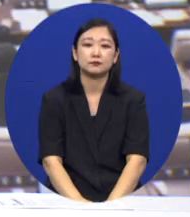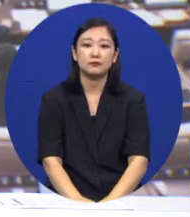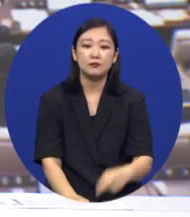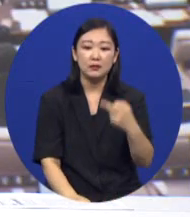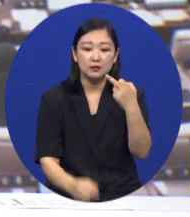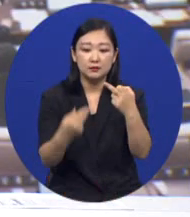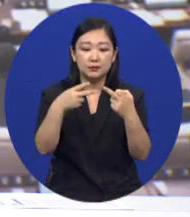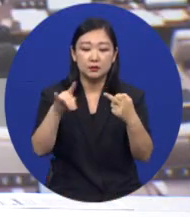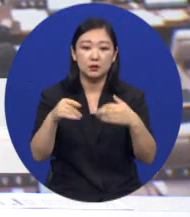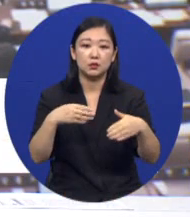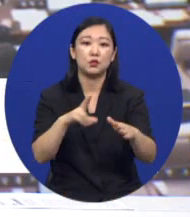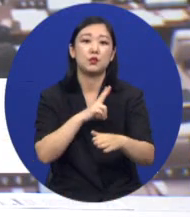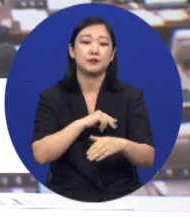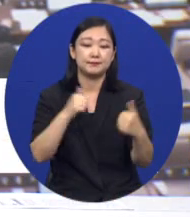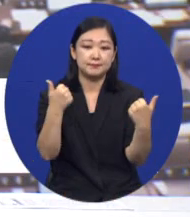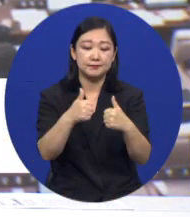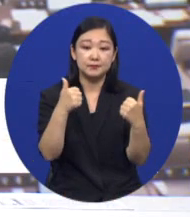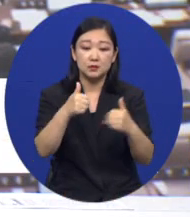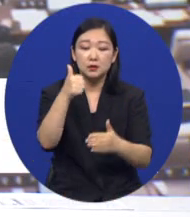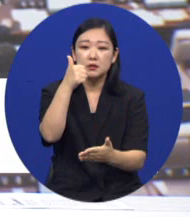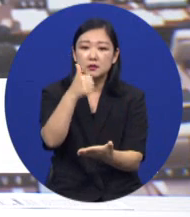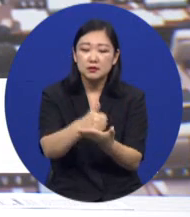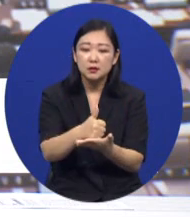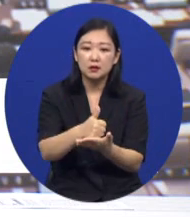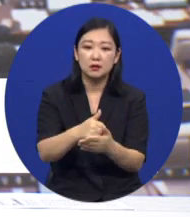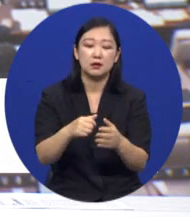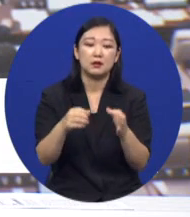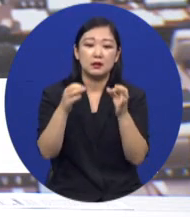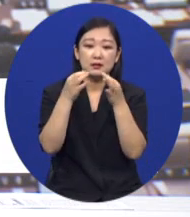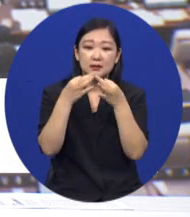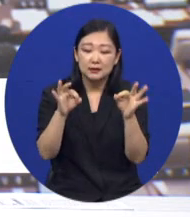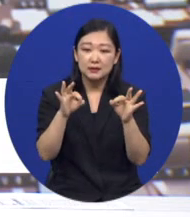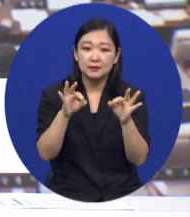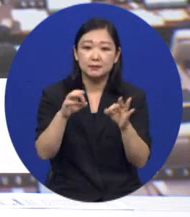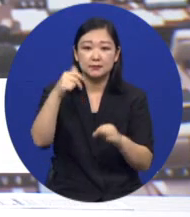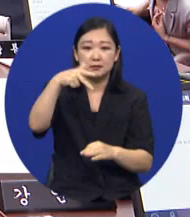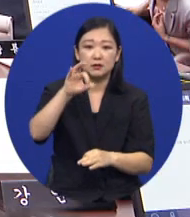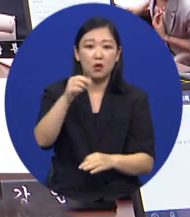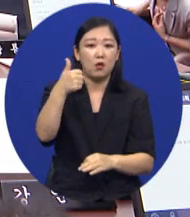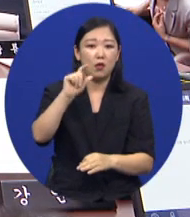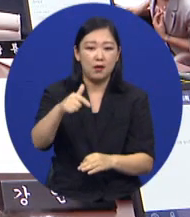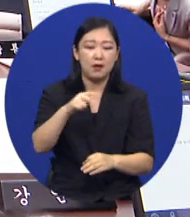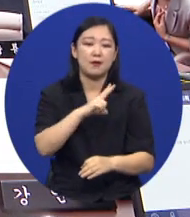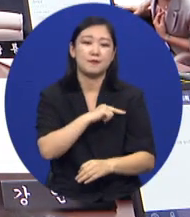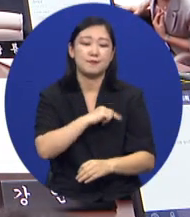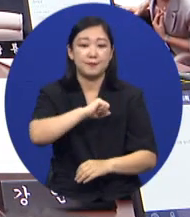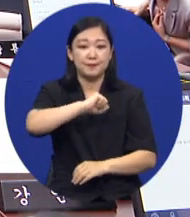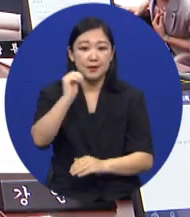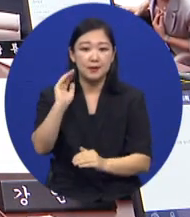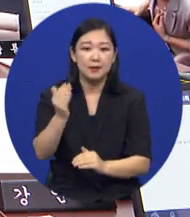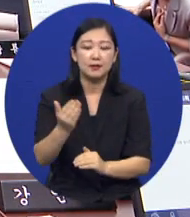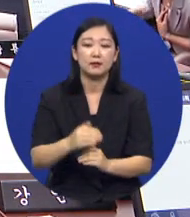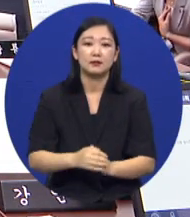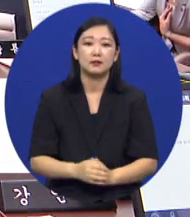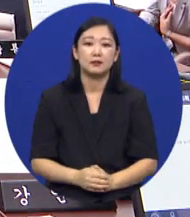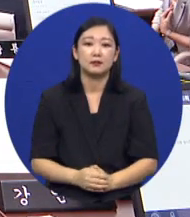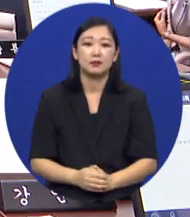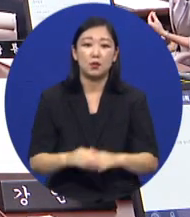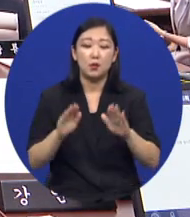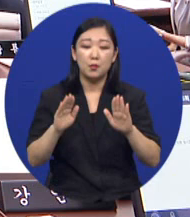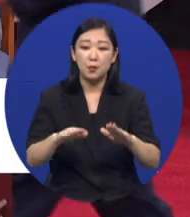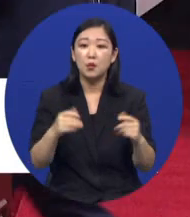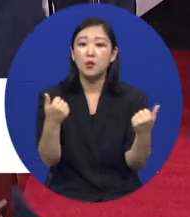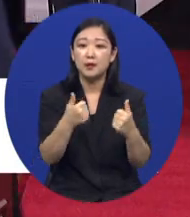제12대 제주도의회 전반기 의장에 더불어민주당 김경학 의원이 선출됐습니다. 김경학 의원은 오늘